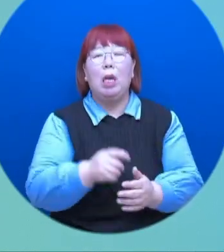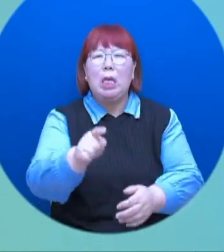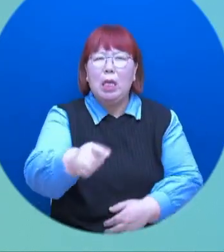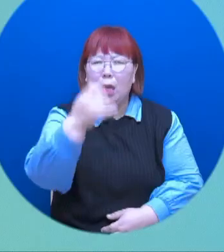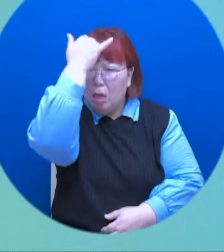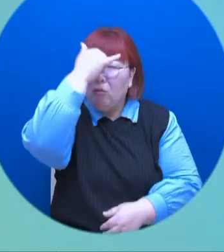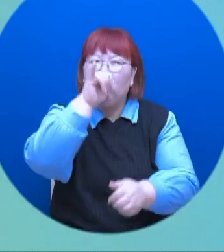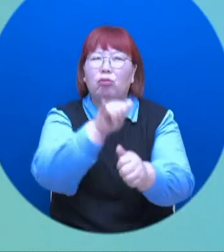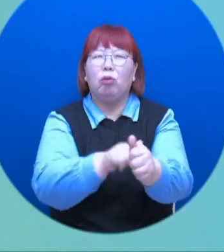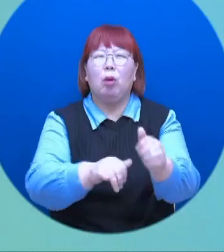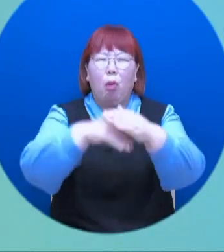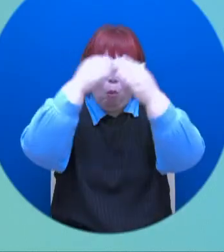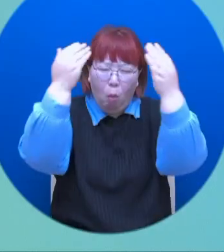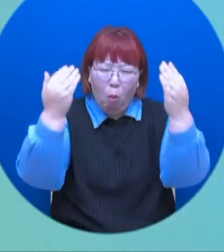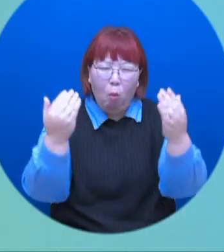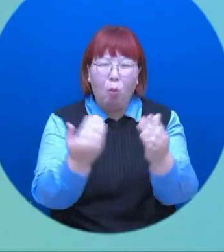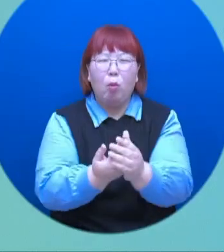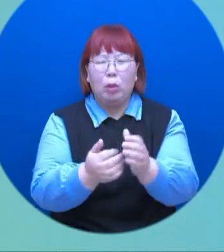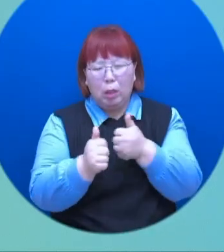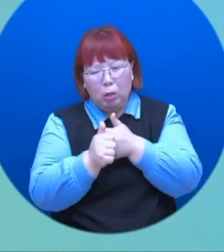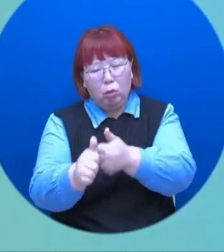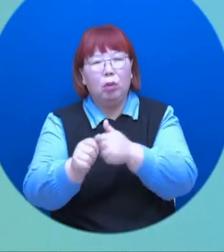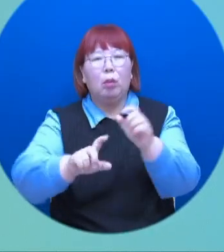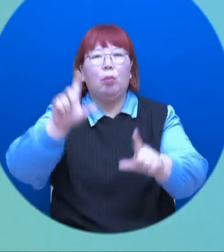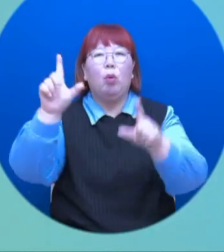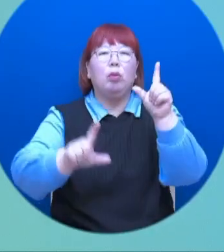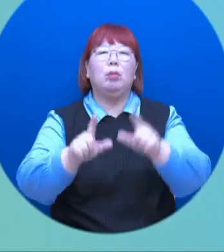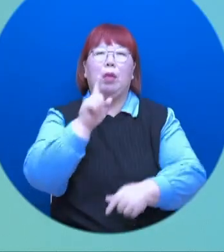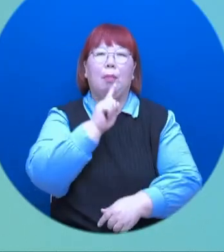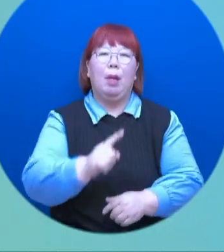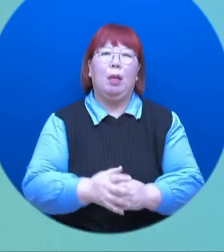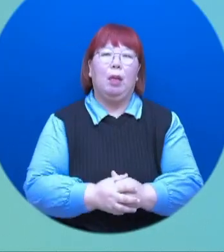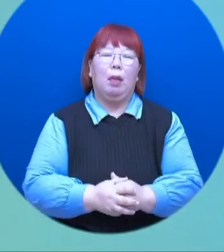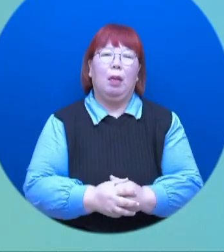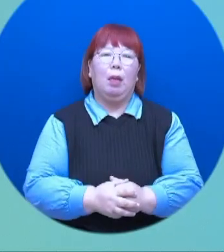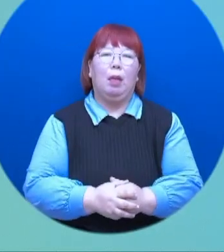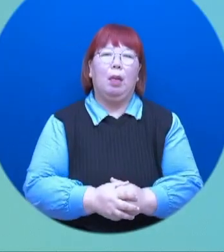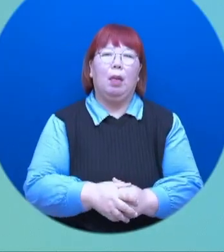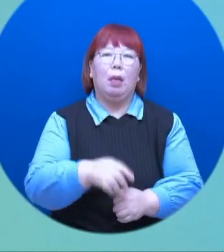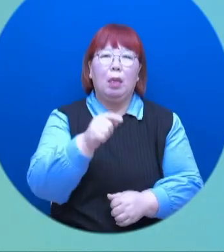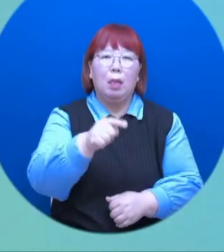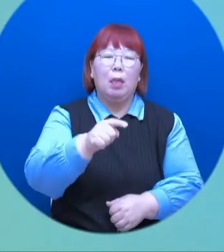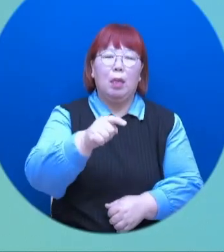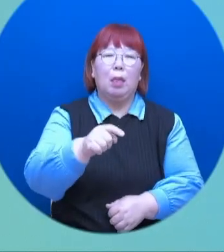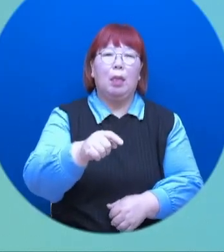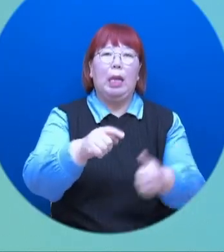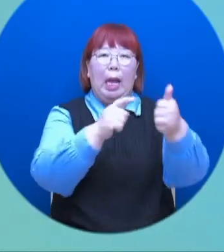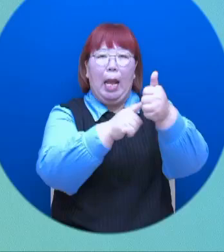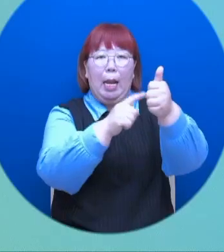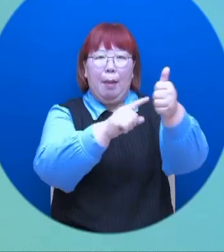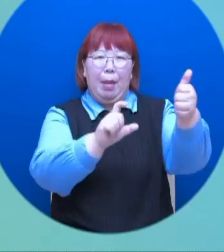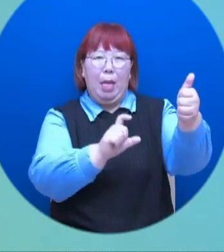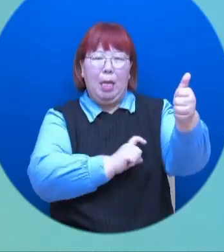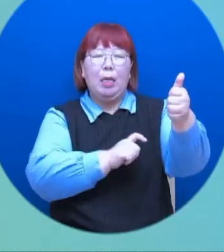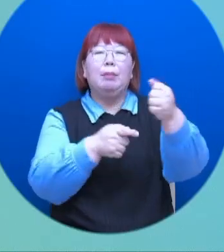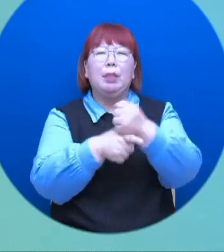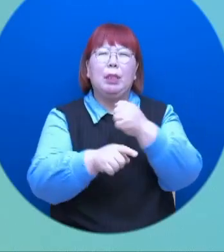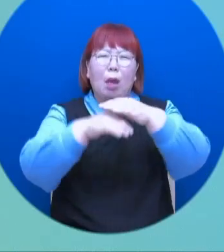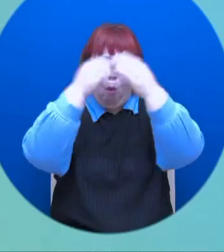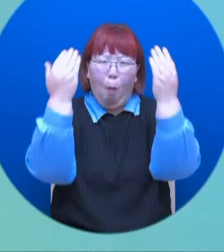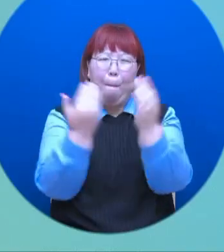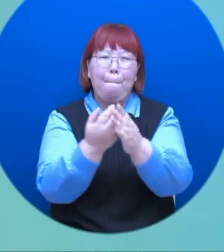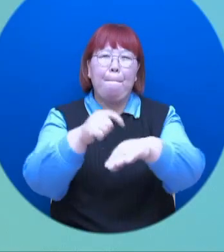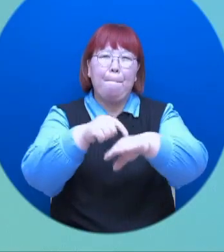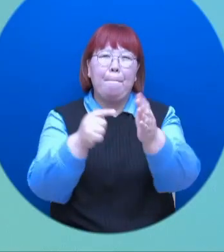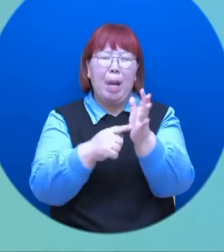충성, 온전히 좇는 모습이라는 거예요. 이 갈렙의 뜻에 그게 담겨 있다는 거예요. 온 마음 다하여 따랐다는